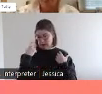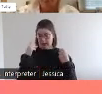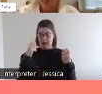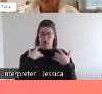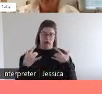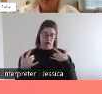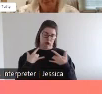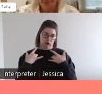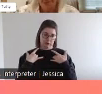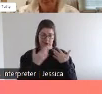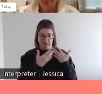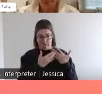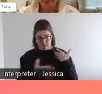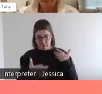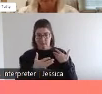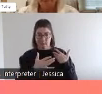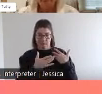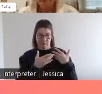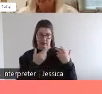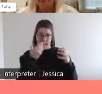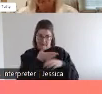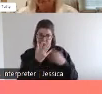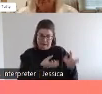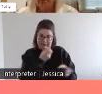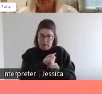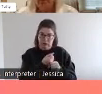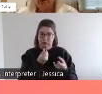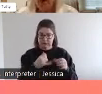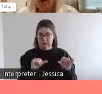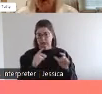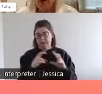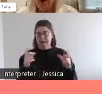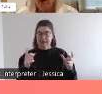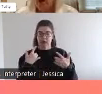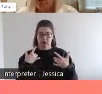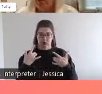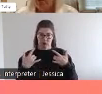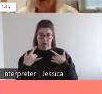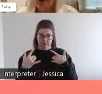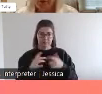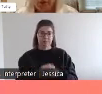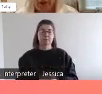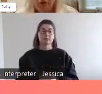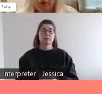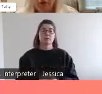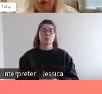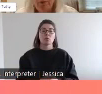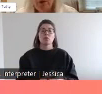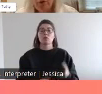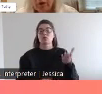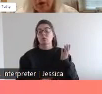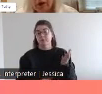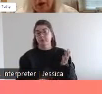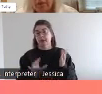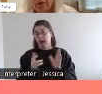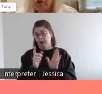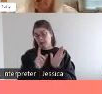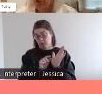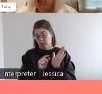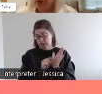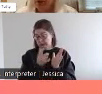ça vraiment mène à une plus mauvaise santé mentale, même sur plusieurs années.